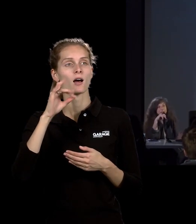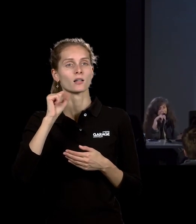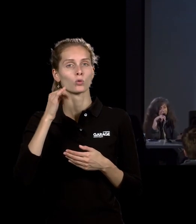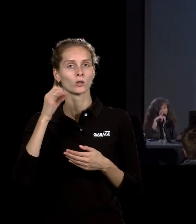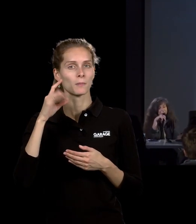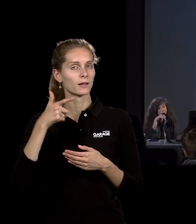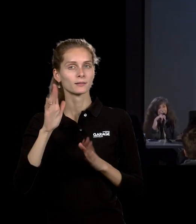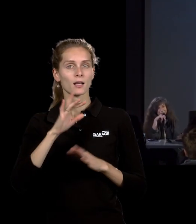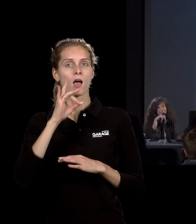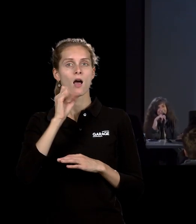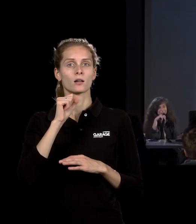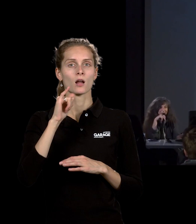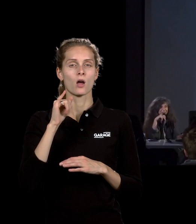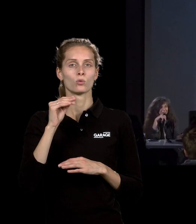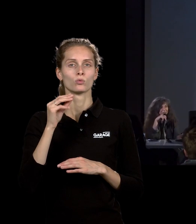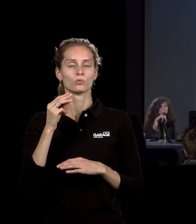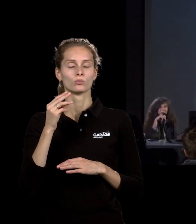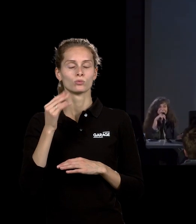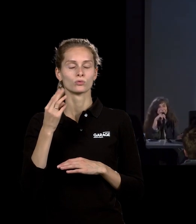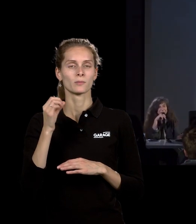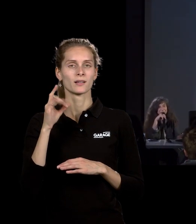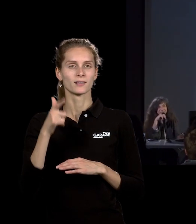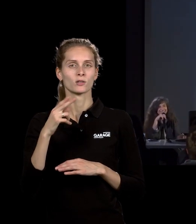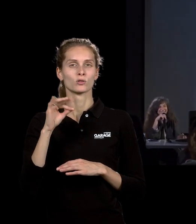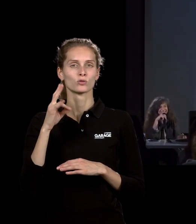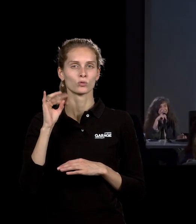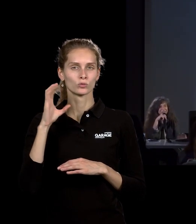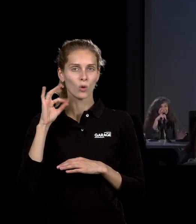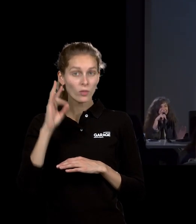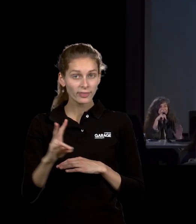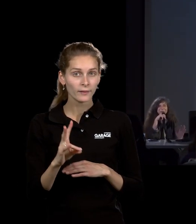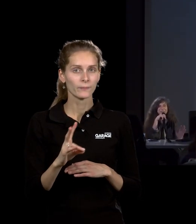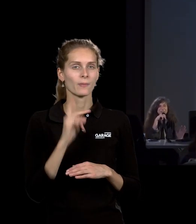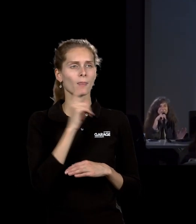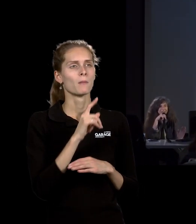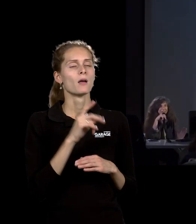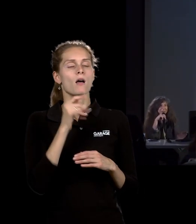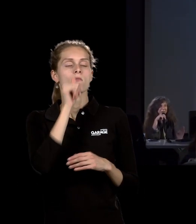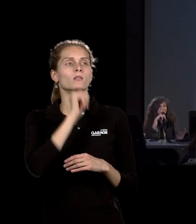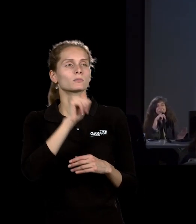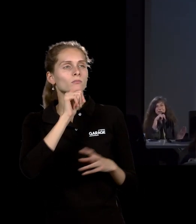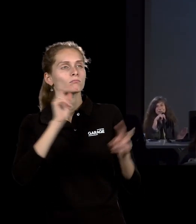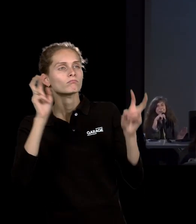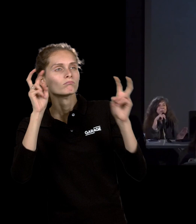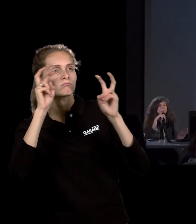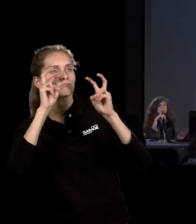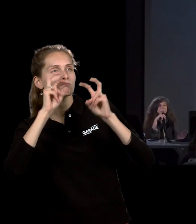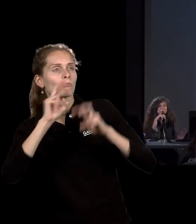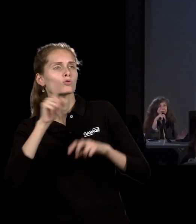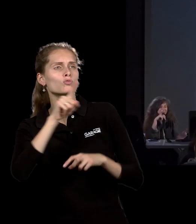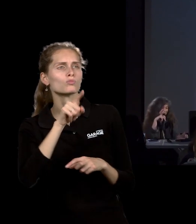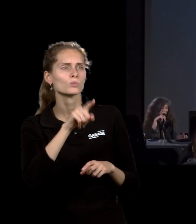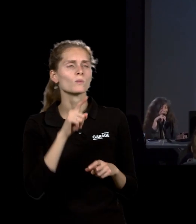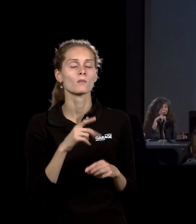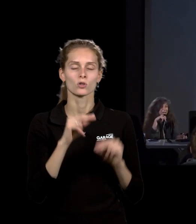Музей делает экспертизу и пытается восстановить, что же было нарисовано. Вот там что-то даже восстанавливается, что действительно честно был рисунок